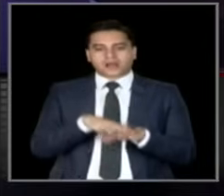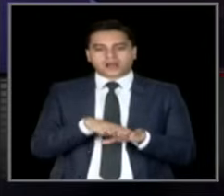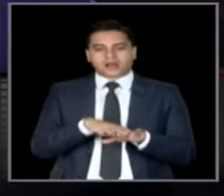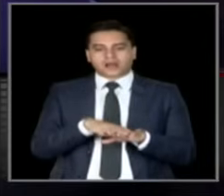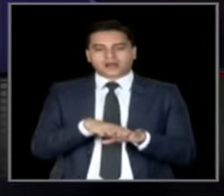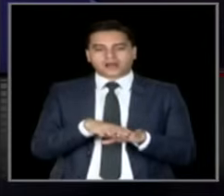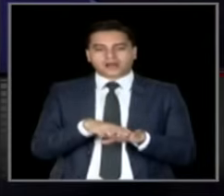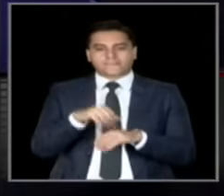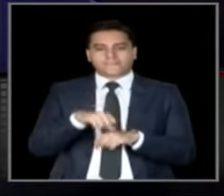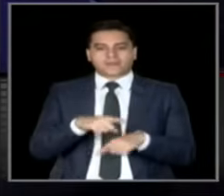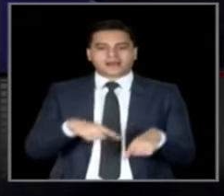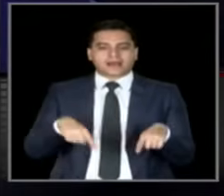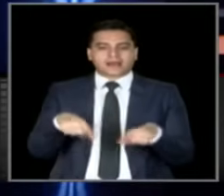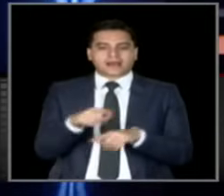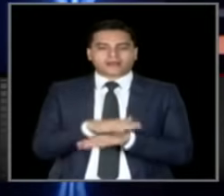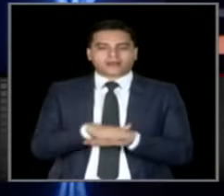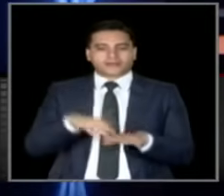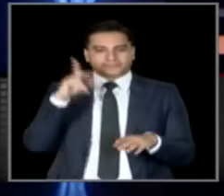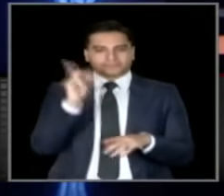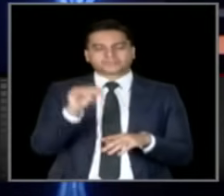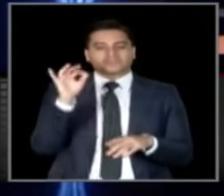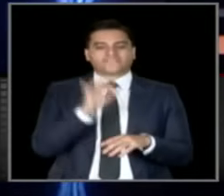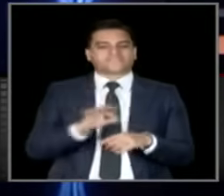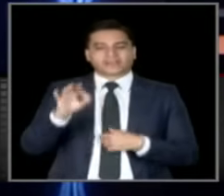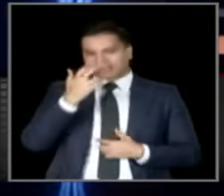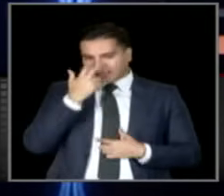ساحة الدم أو صرم داء؟